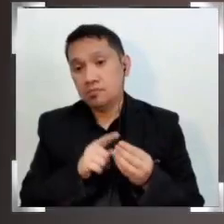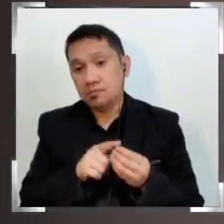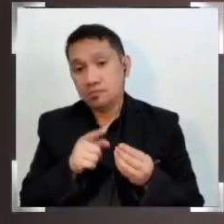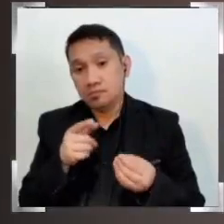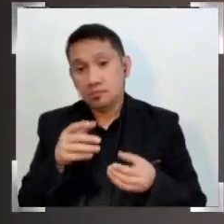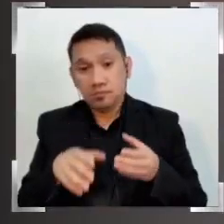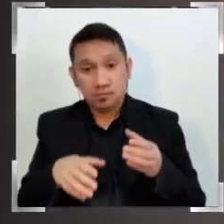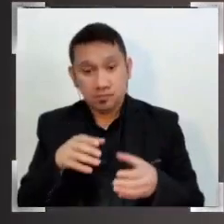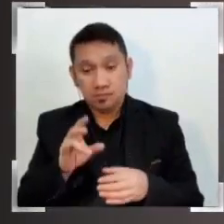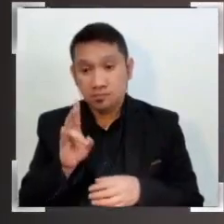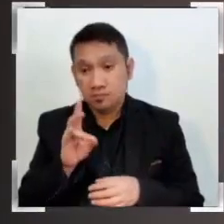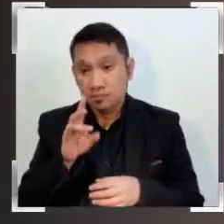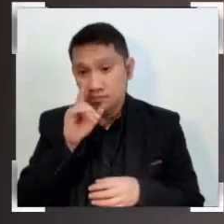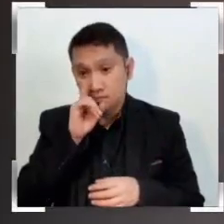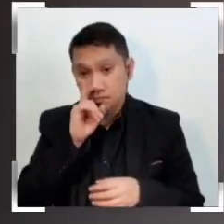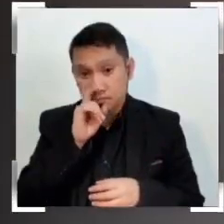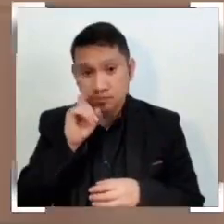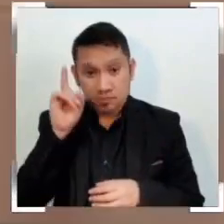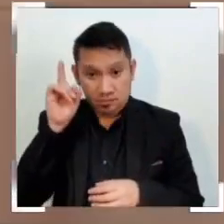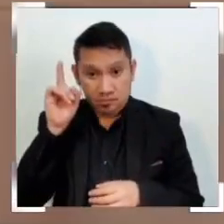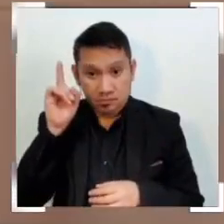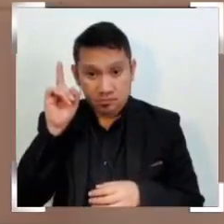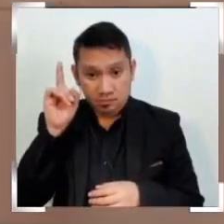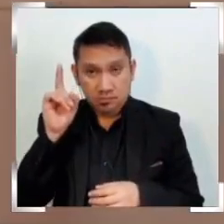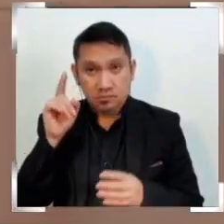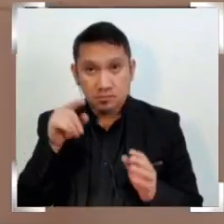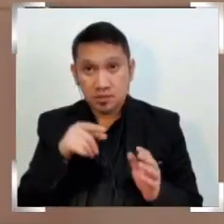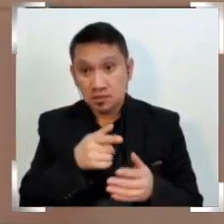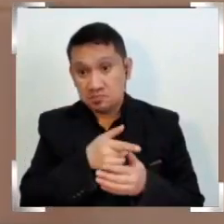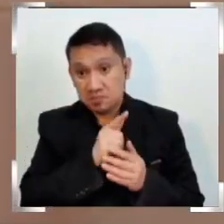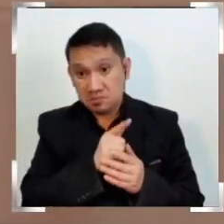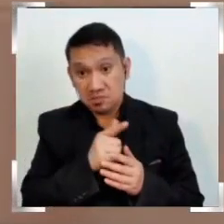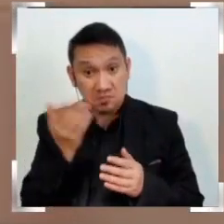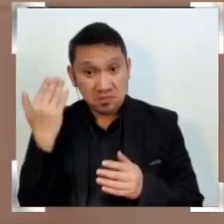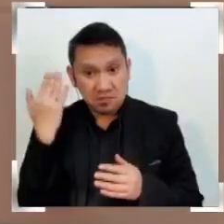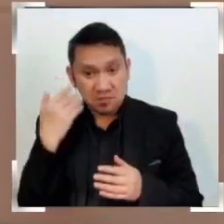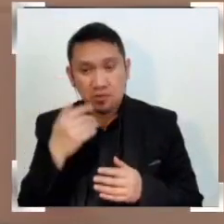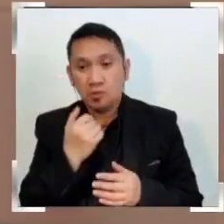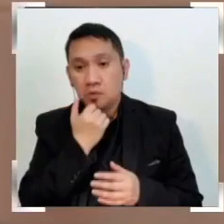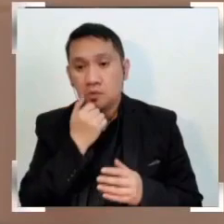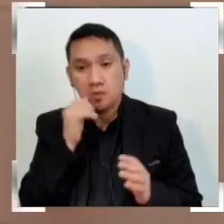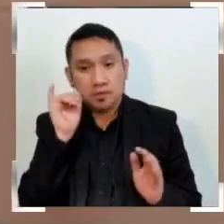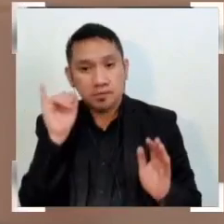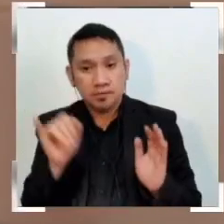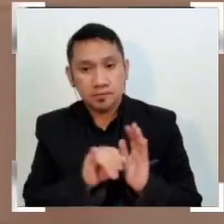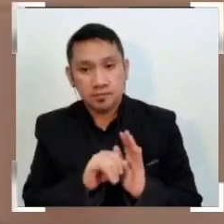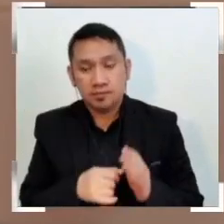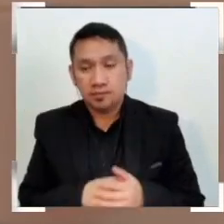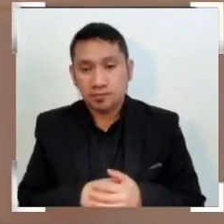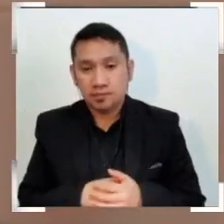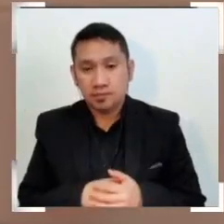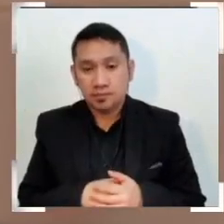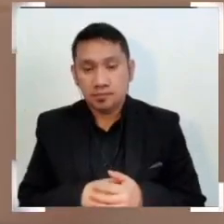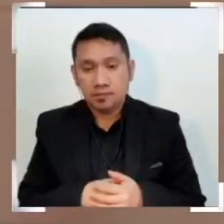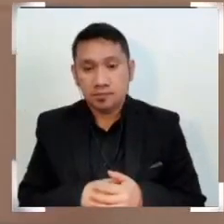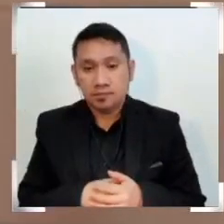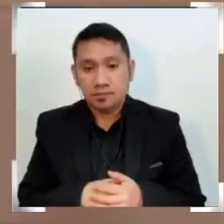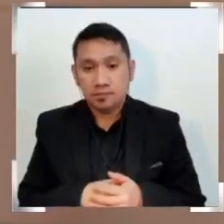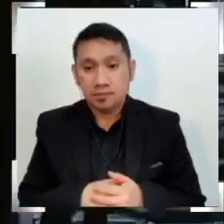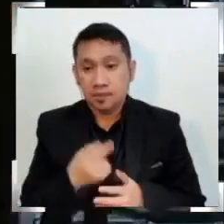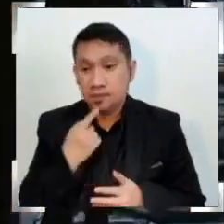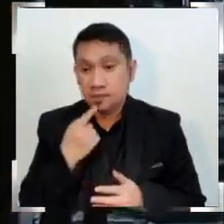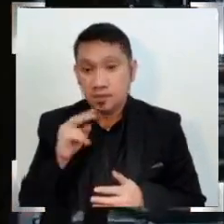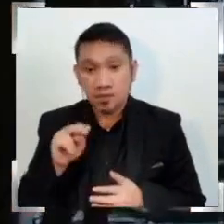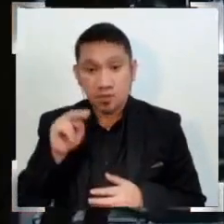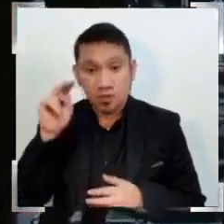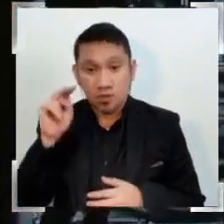si Jemboy Baltazar na nabaril ng mapulis matapos mapagkamalang suspect. Nauna nang sinabi ng Northern Police District na